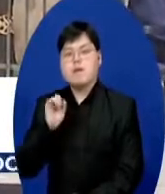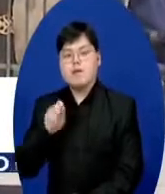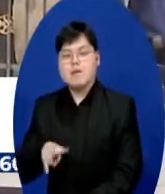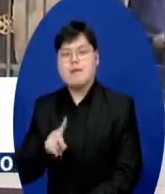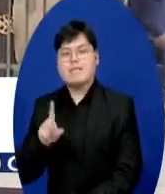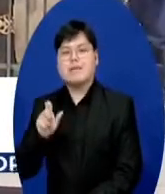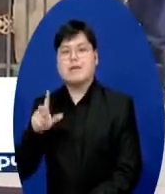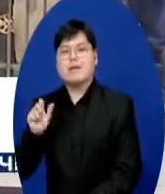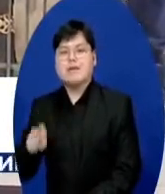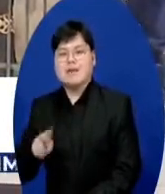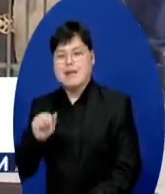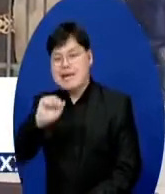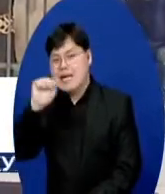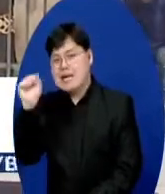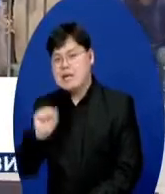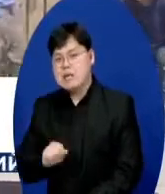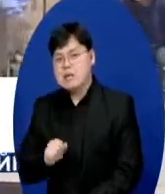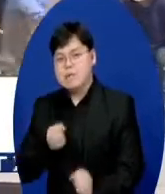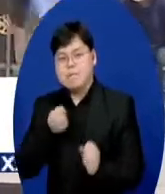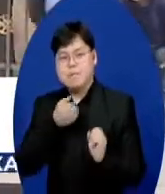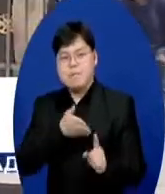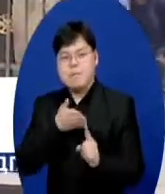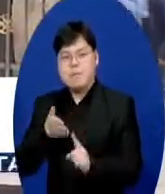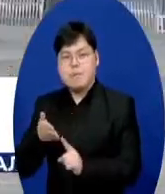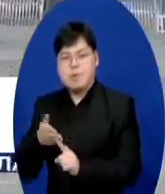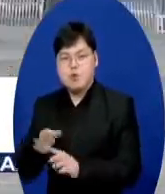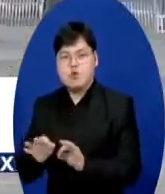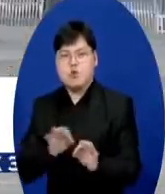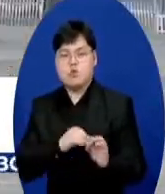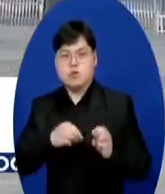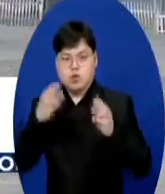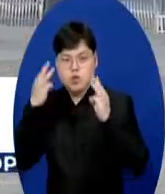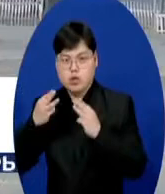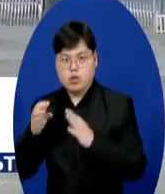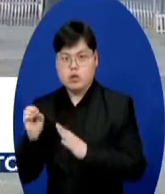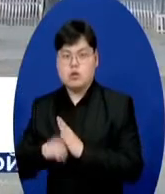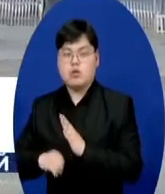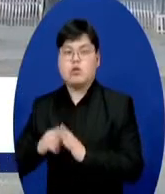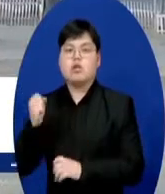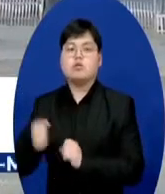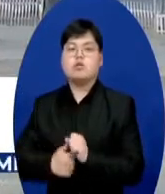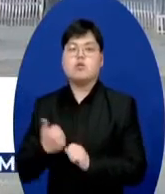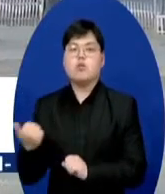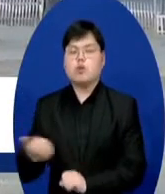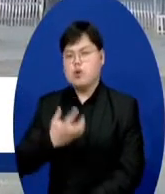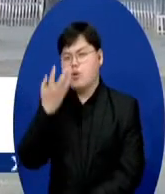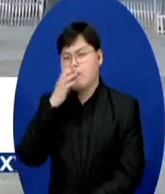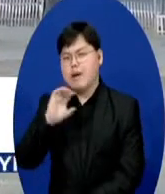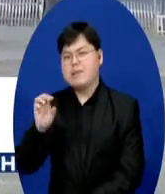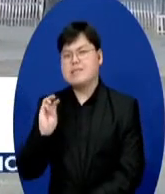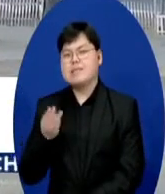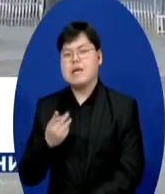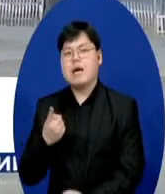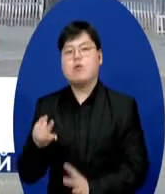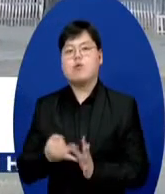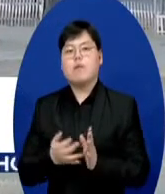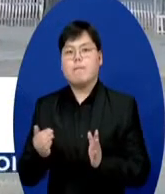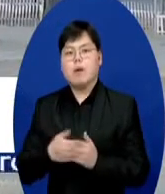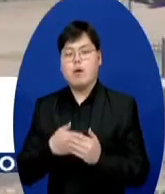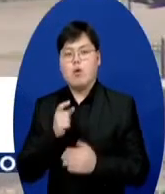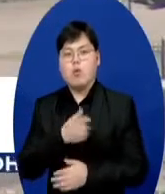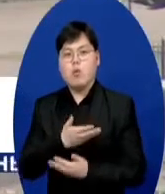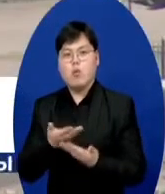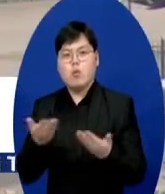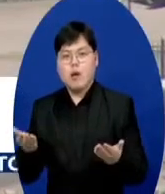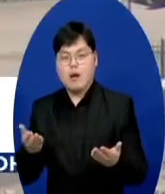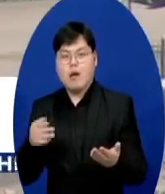асуудлыг бид нэр засгийн газарт одоо чиглэлөөр шийдэх ёстой юм байна. Жил бүрийн төрийн албаны ерөнхий шалгалтыг 17,000 орчим хүн өгч,